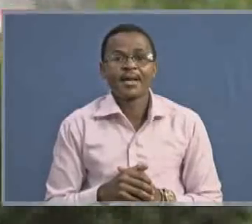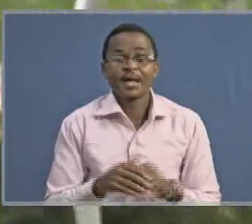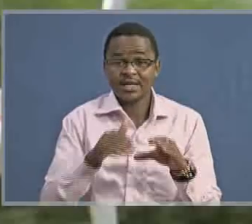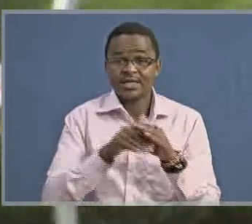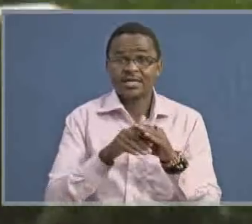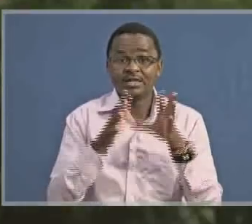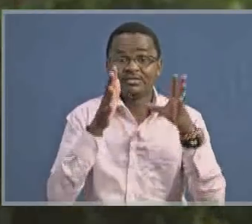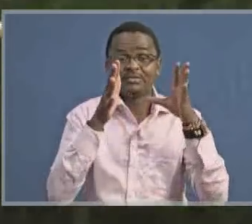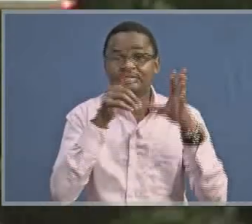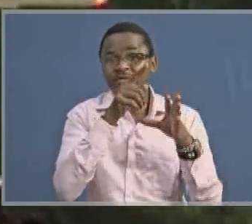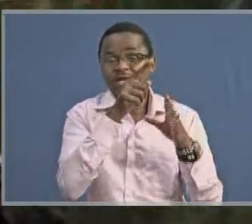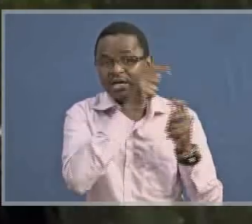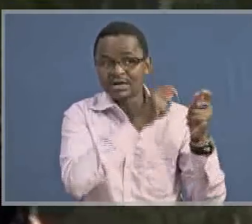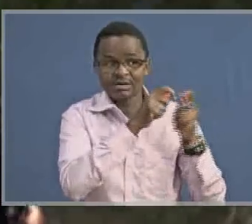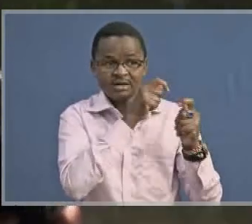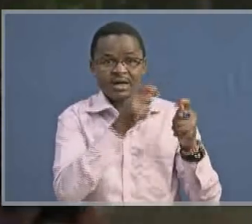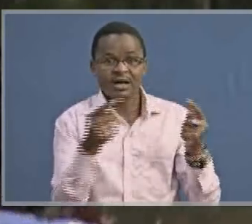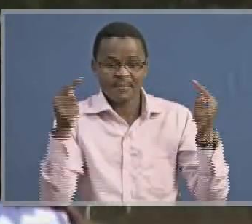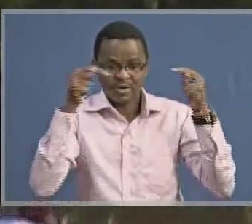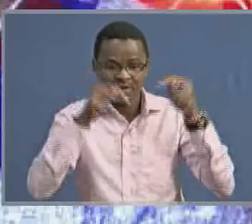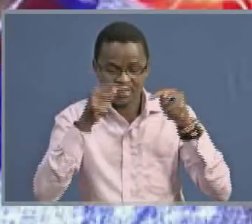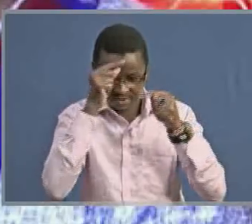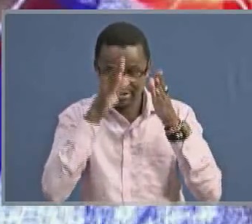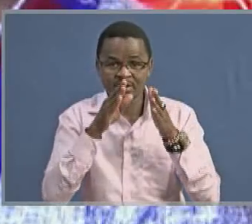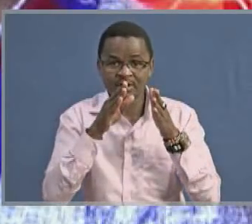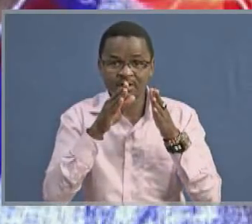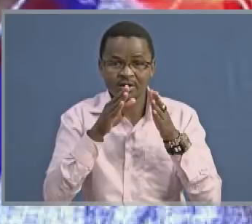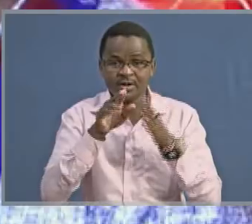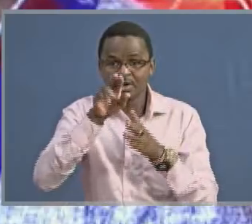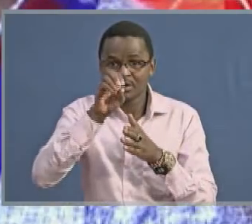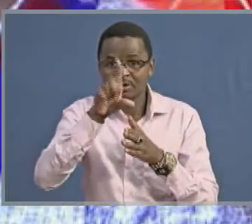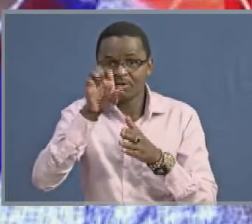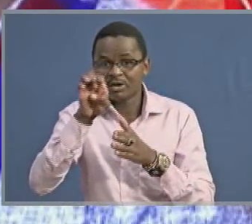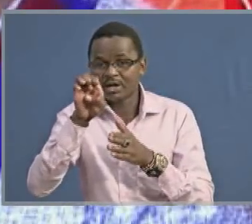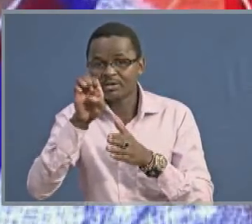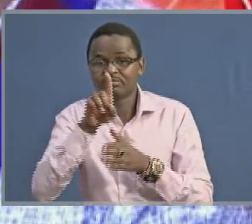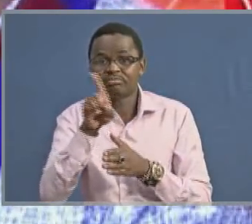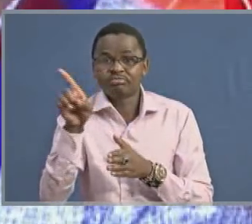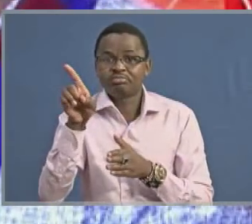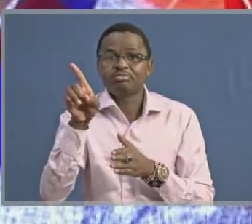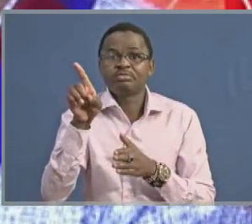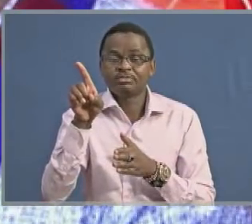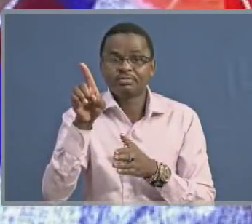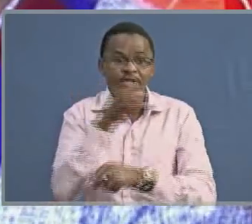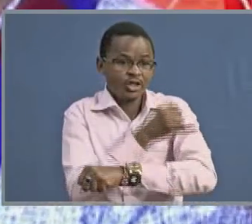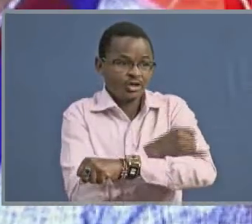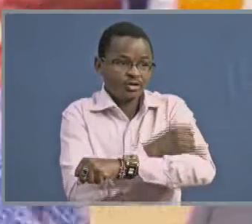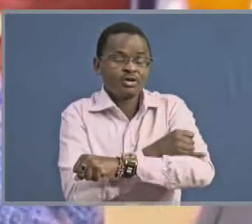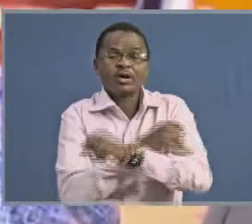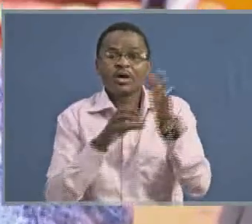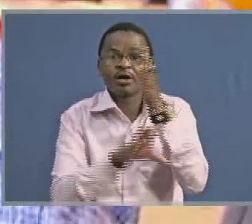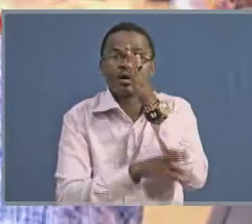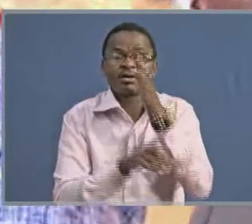Katika sherehe ya kitamaduni aliyohudhuria Gavana Joseph Olilenku, mkurugenzi wa taasisi ya serikali